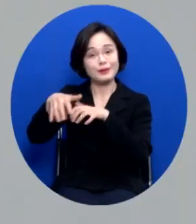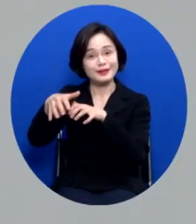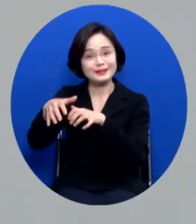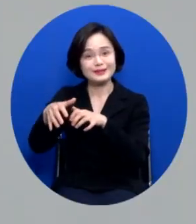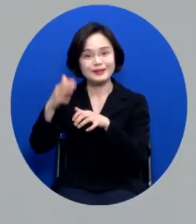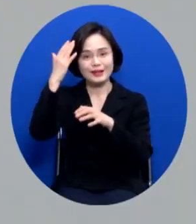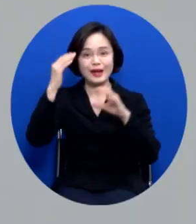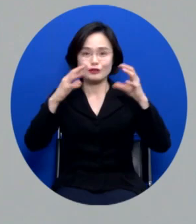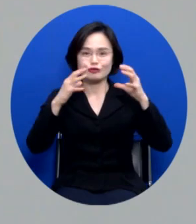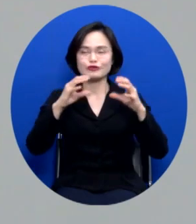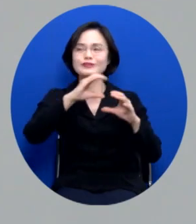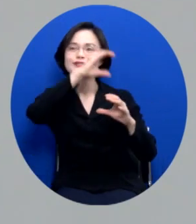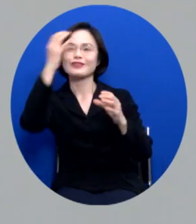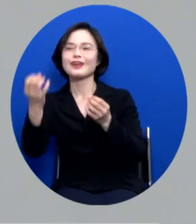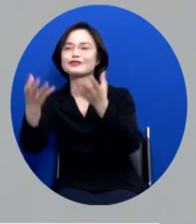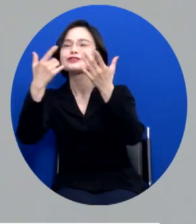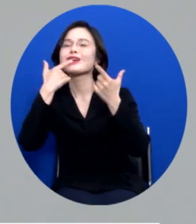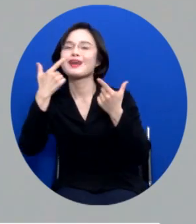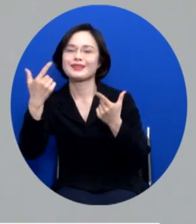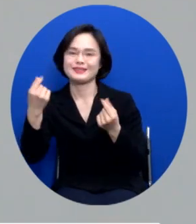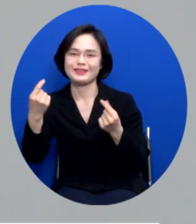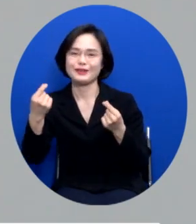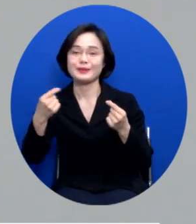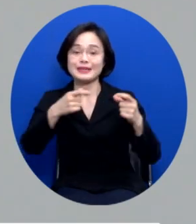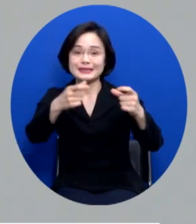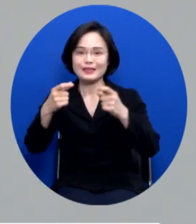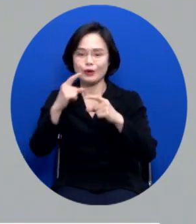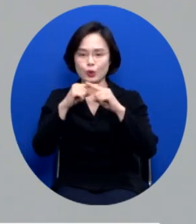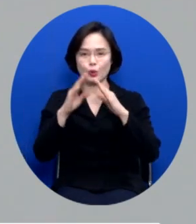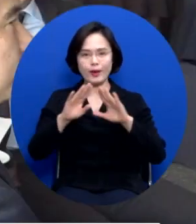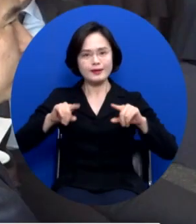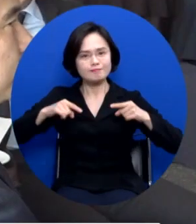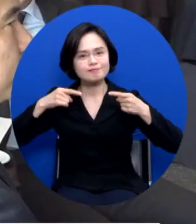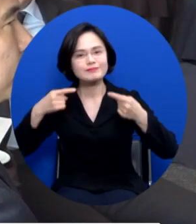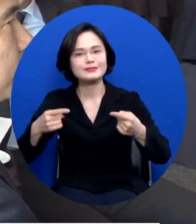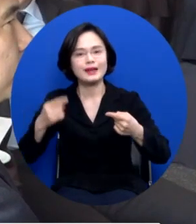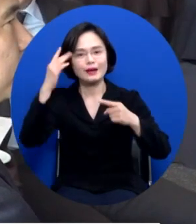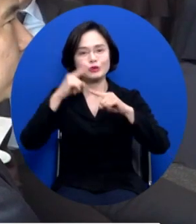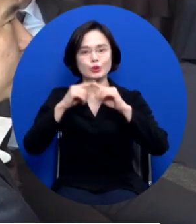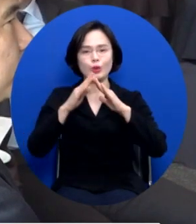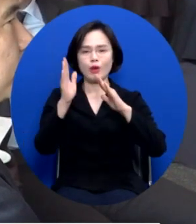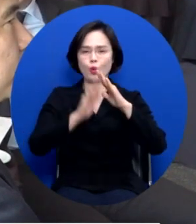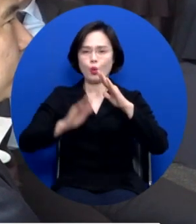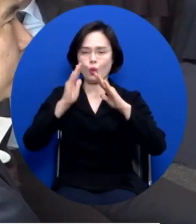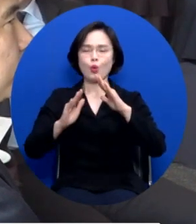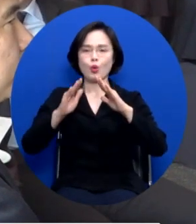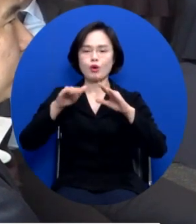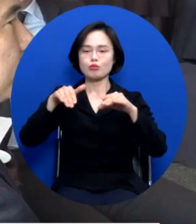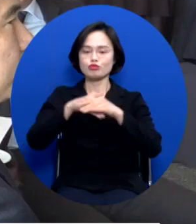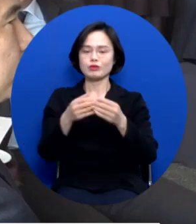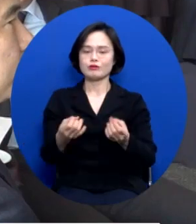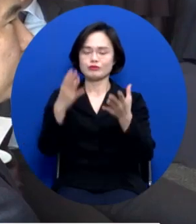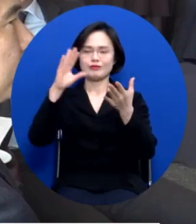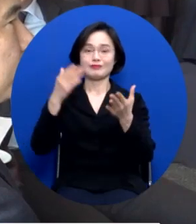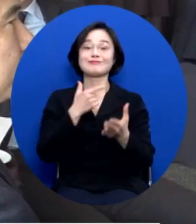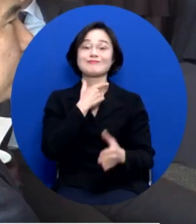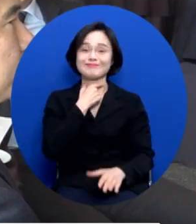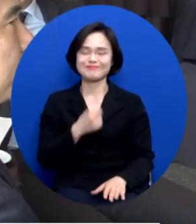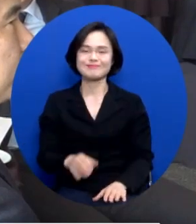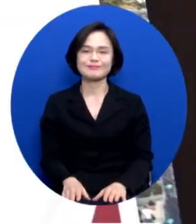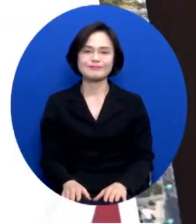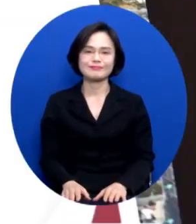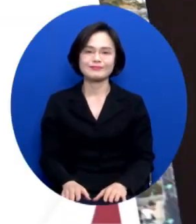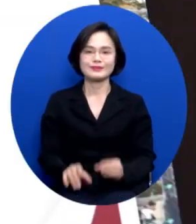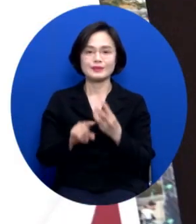대한민국 성탄 축제처럼 전국 각 지역 교회들이 동참하는 한국 교회의 공식적인 문화 축제가 되길 바란다며